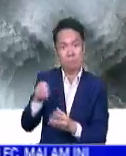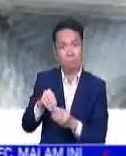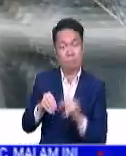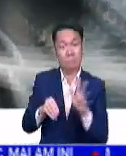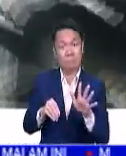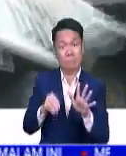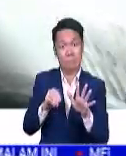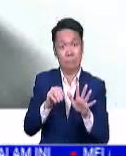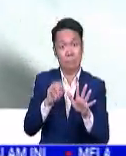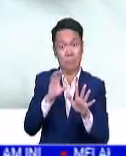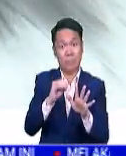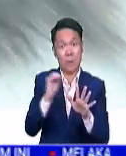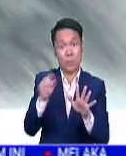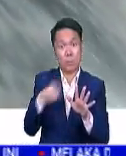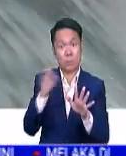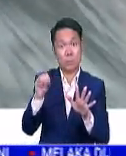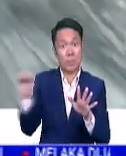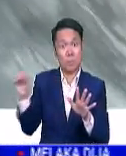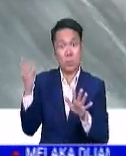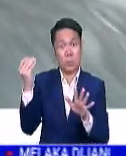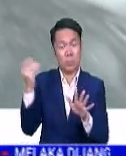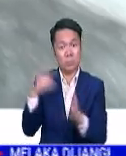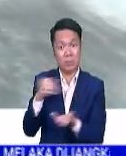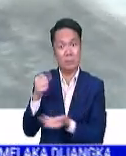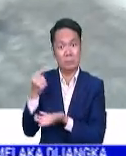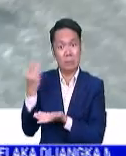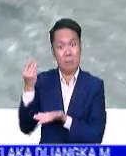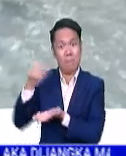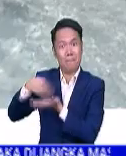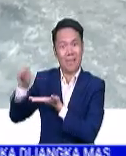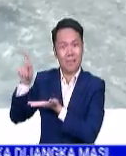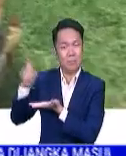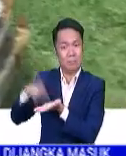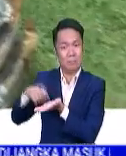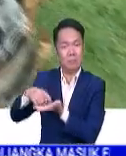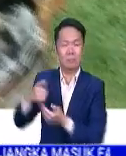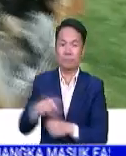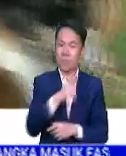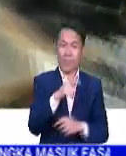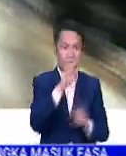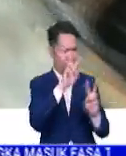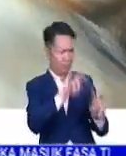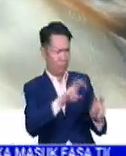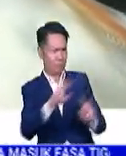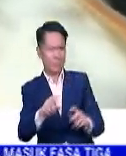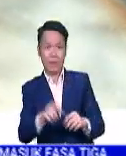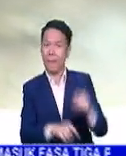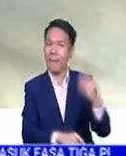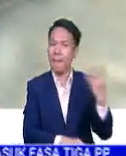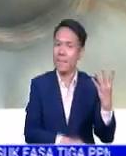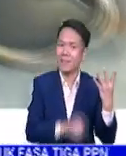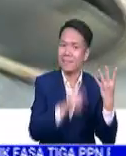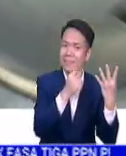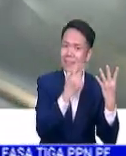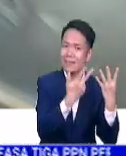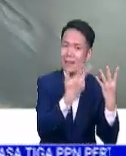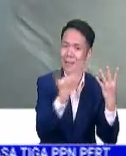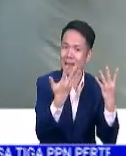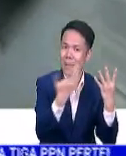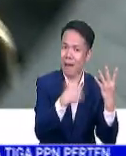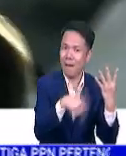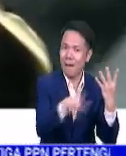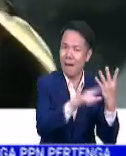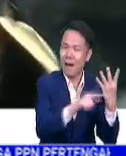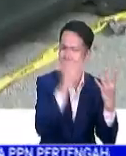keseluruhan RM500,000. Susulan itu, suspek direman bagi membantu siasatan mengikut Seksyen 435 Kanun